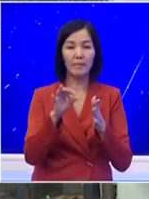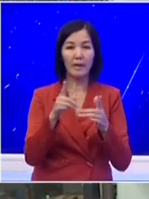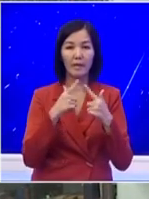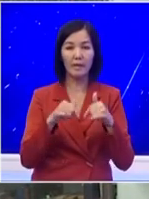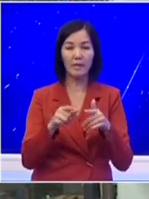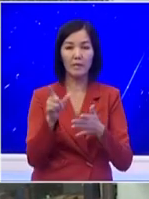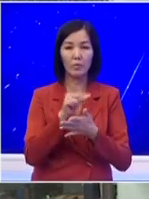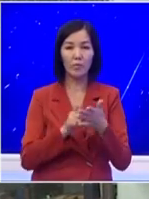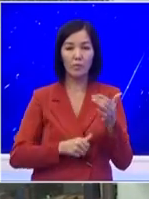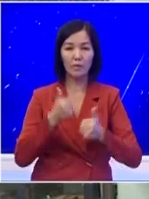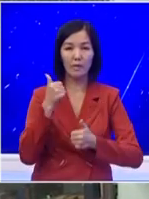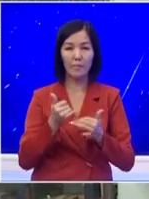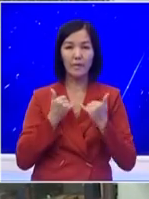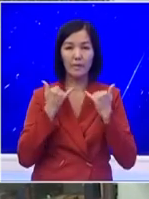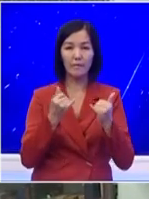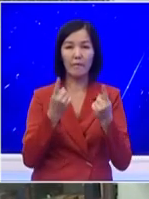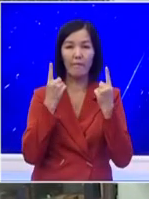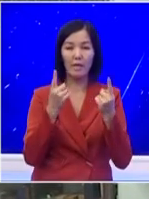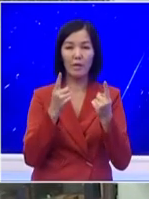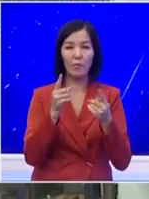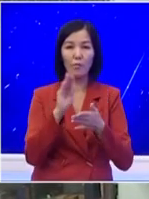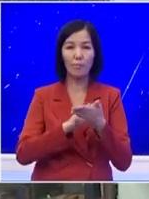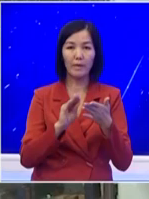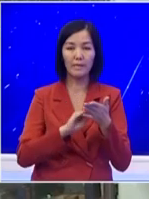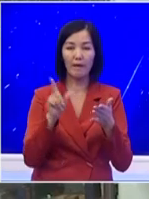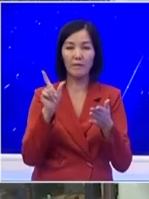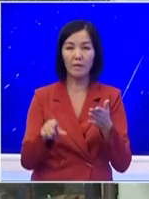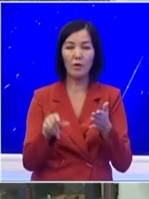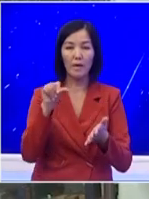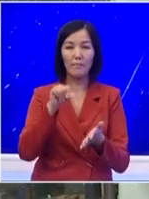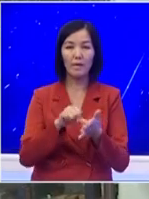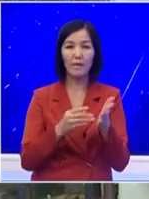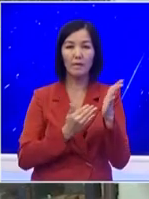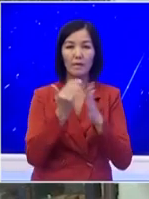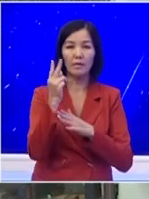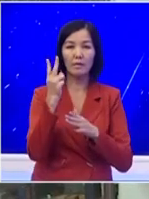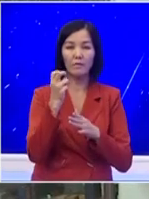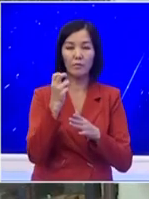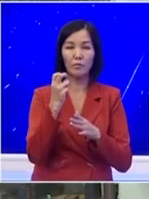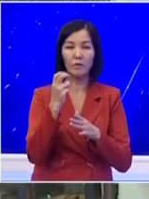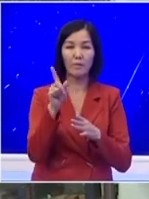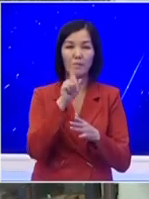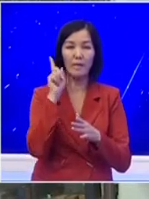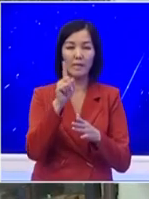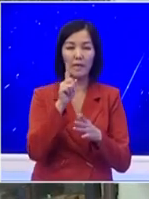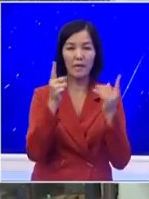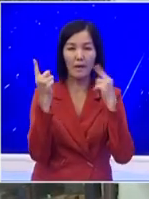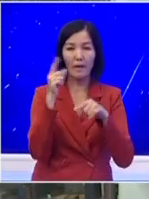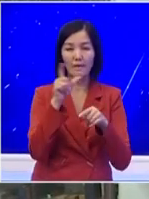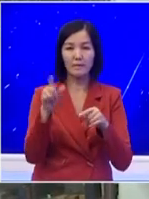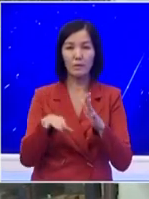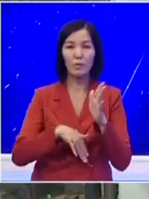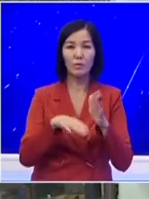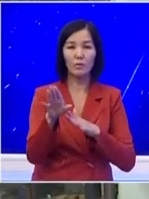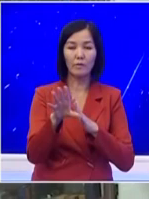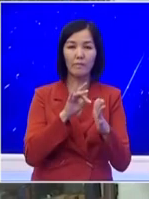конкурс стихотворений, посвященный нашему великому писателю. В нем приняли участие свыше 200 красноречивых и талантливых акынов. Выбрать лучших из